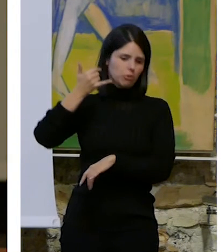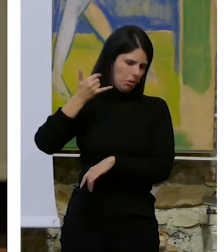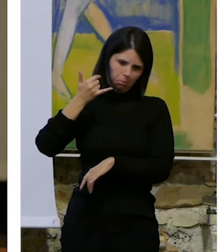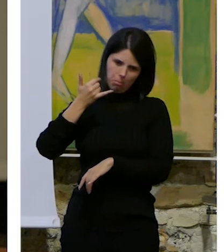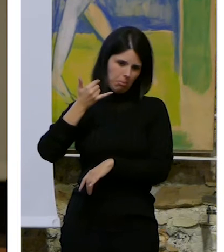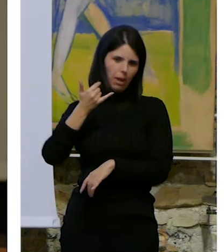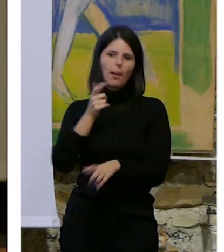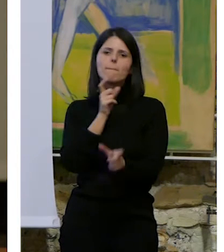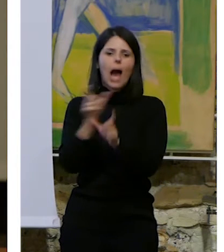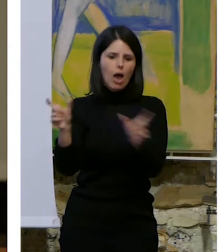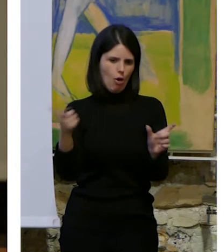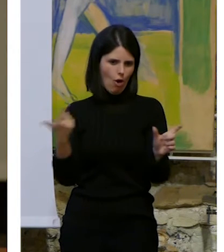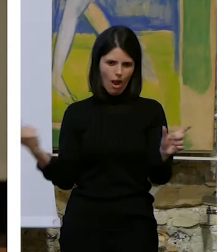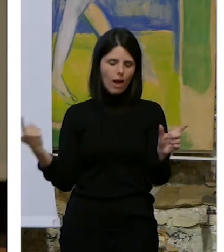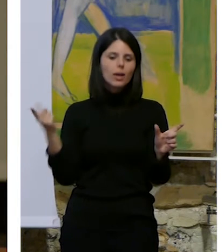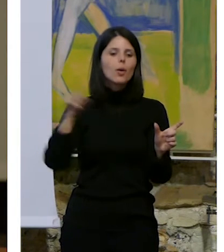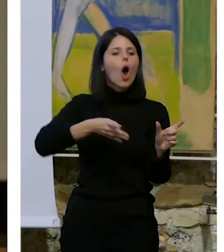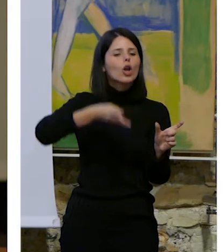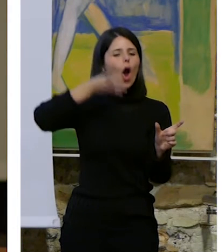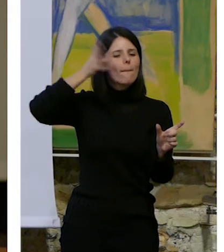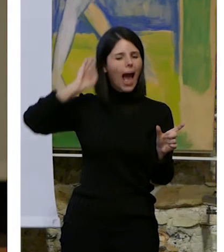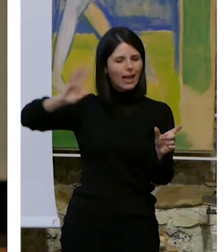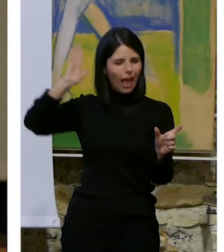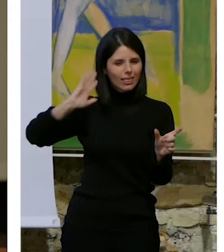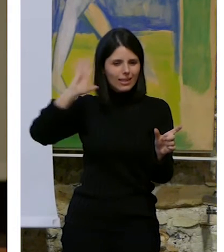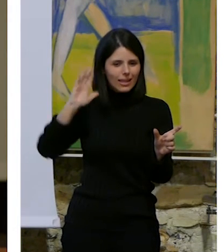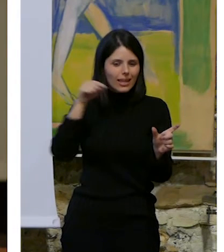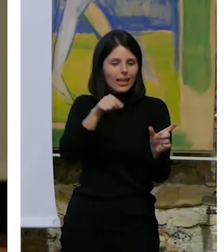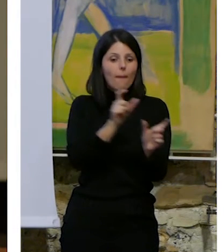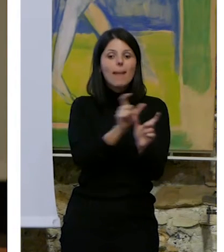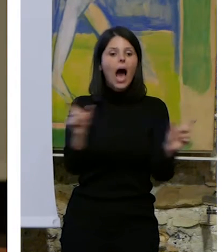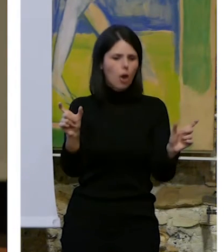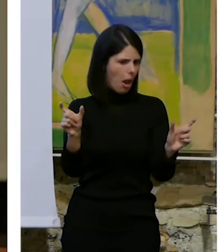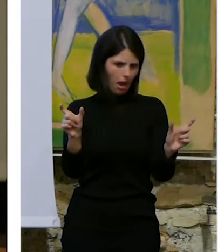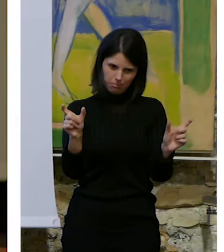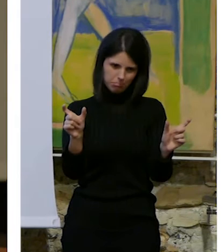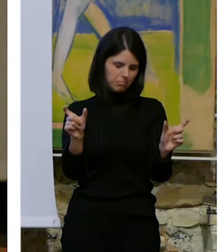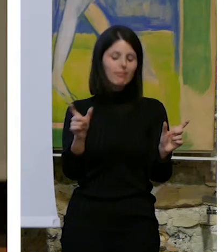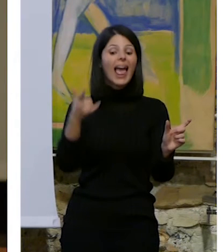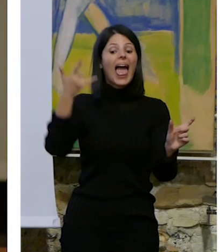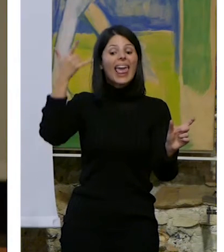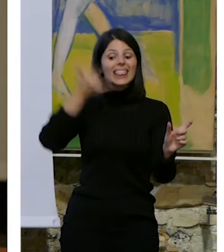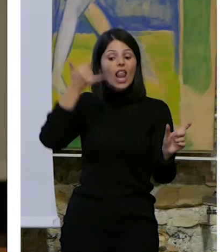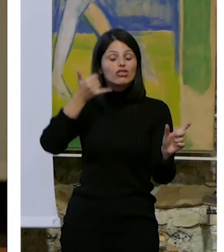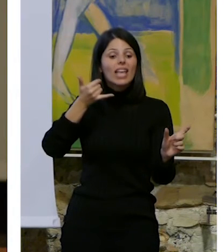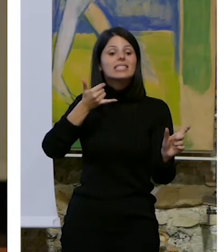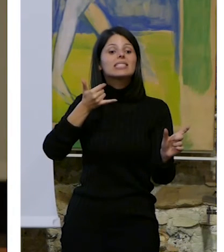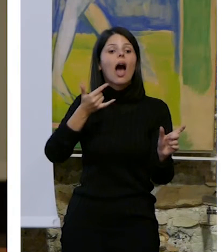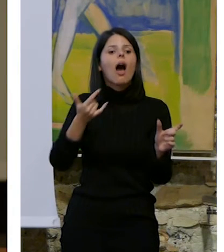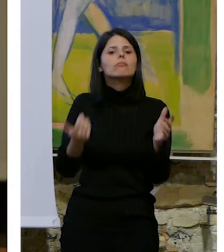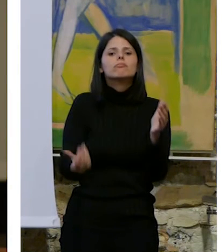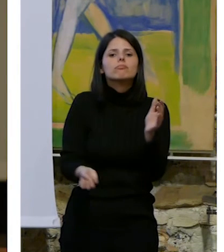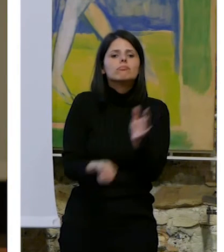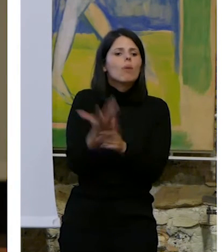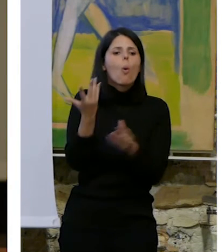per definirlo, i romani antichi, i latini non erano intelligenti, non avevano la parola, cioè l'intelligenza è una roba che nasce nel Medioevo quando nasce